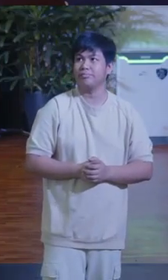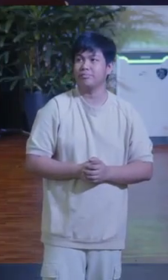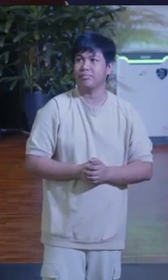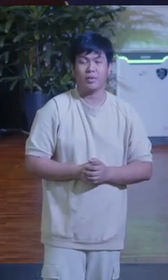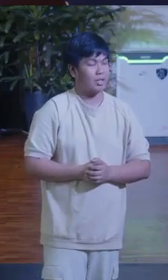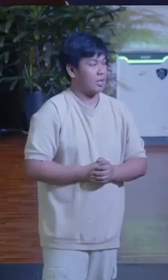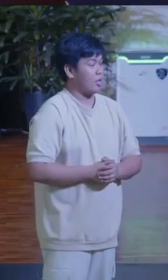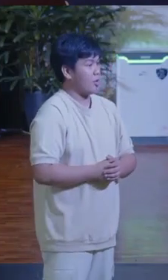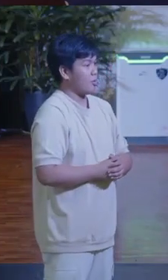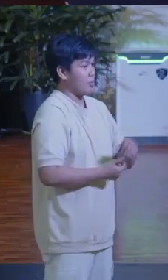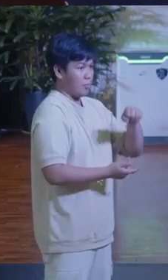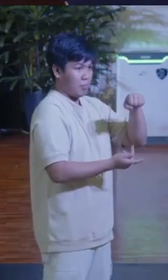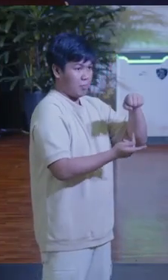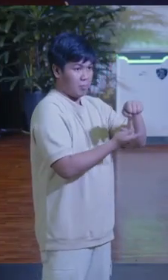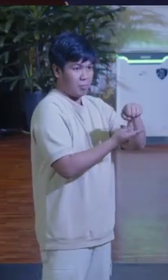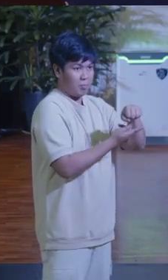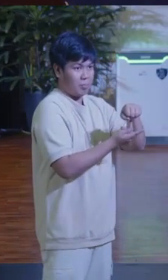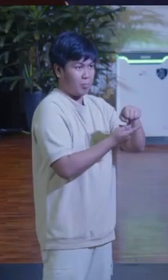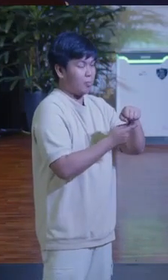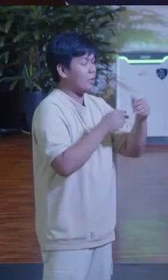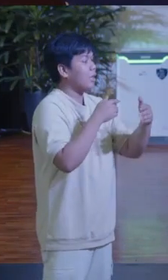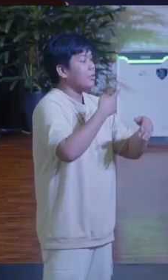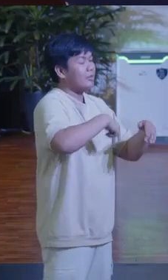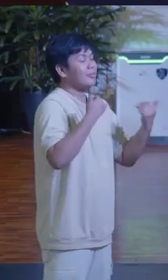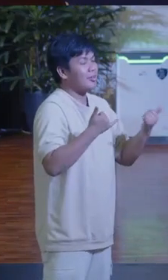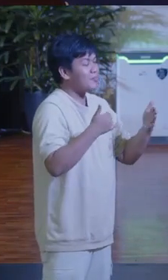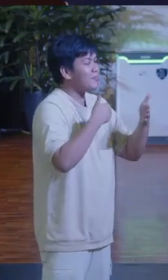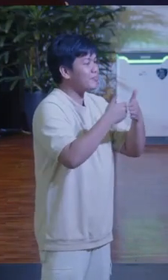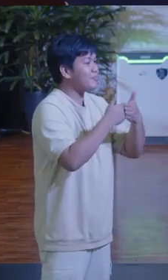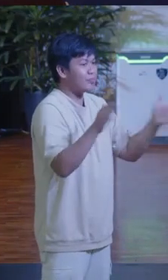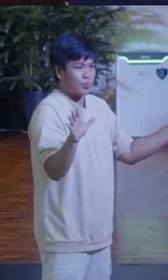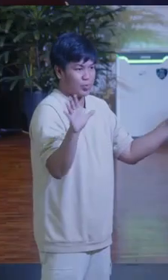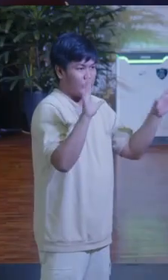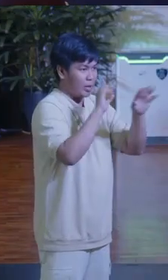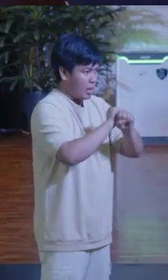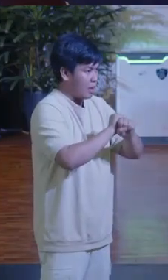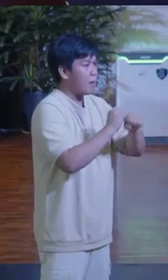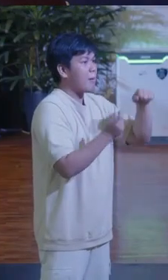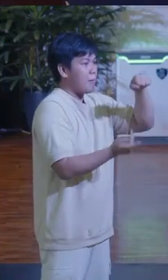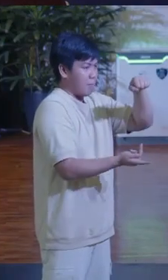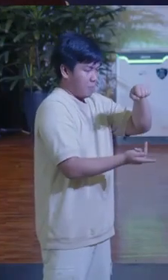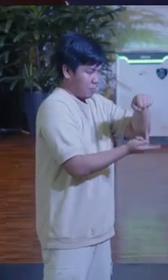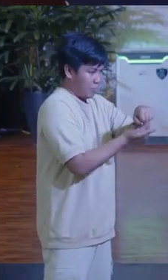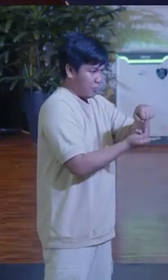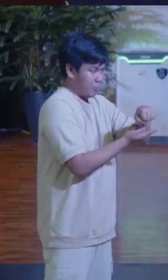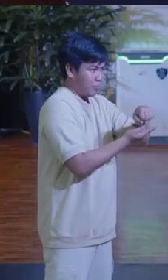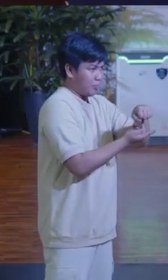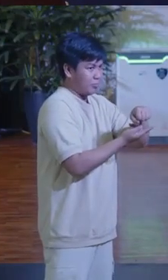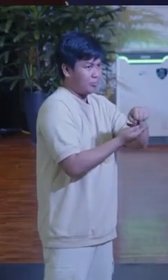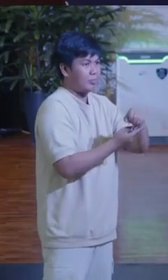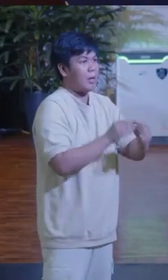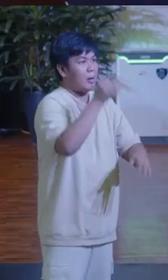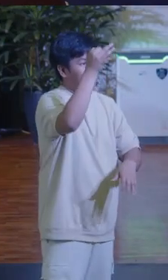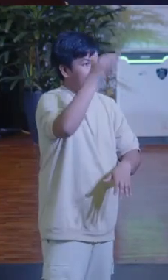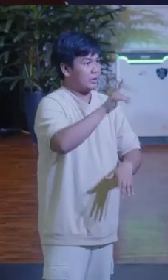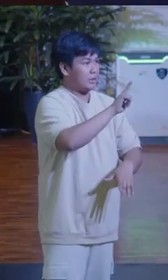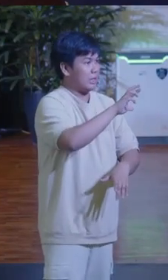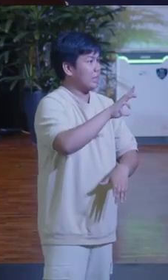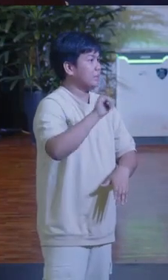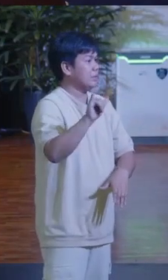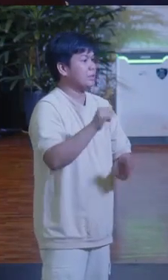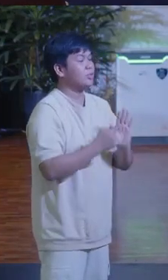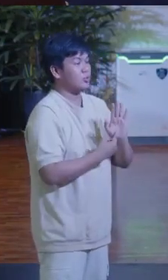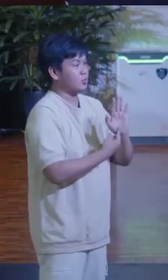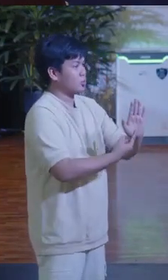Ito po siguro ang sa ating pagtatapos. Ito din po ang pagtatapos ni Pastor Larry sa kanyang sermon.